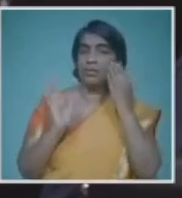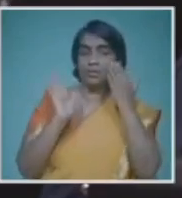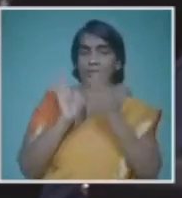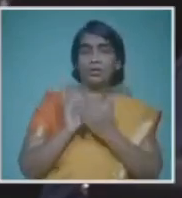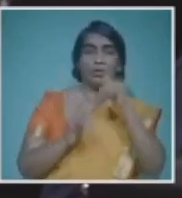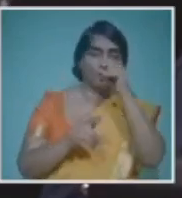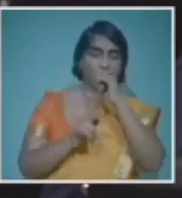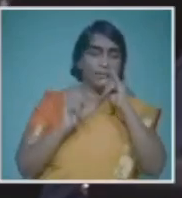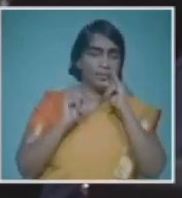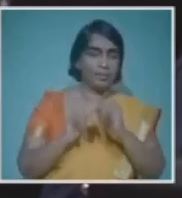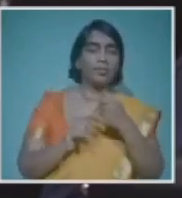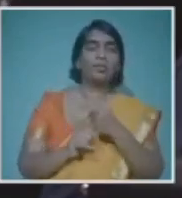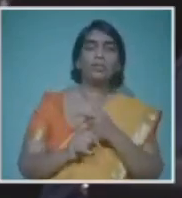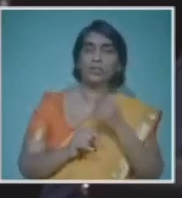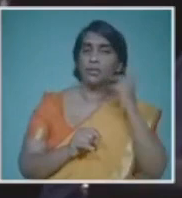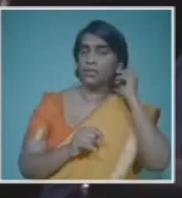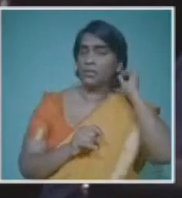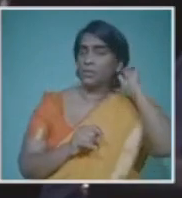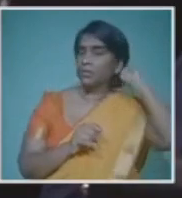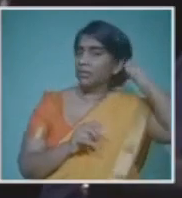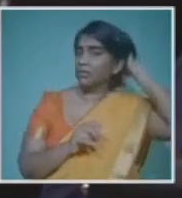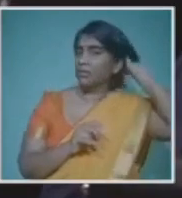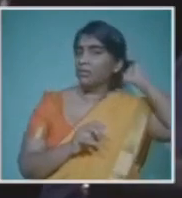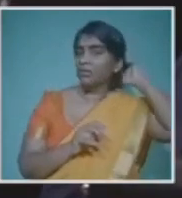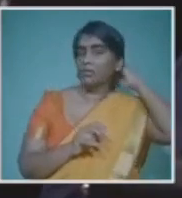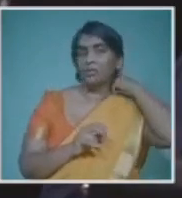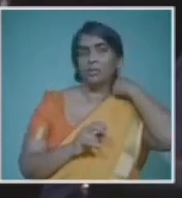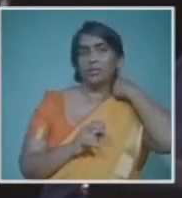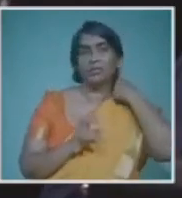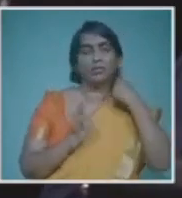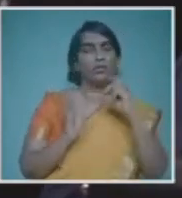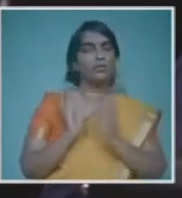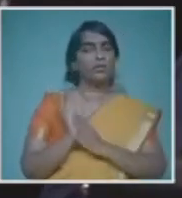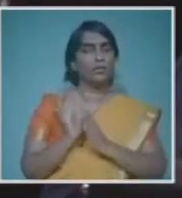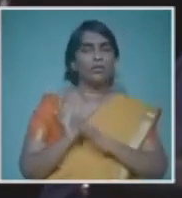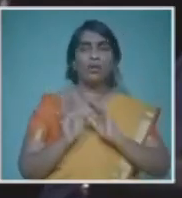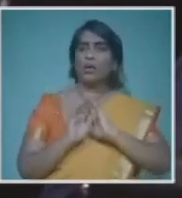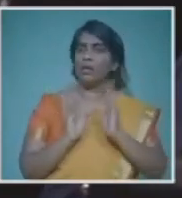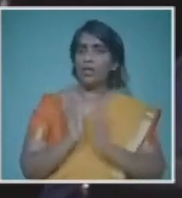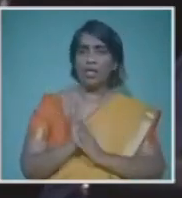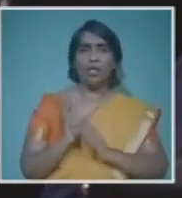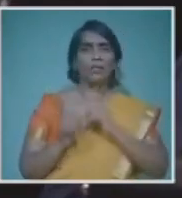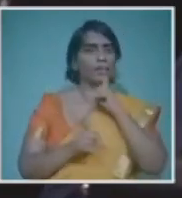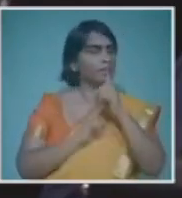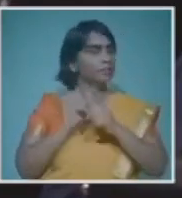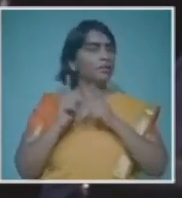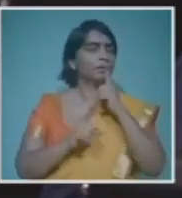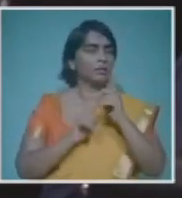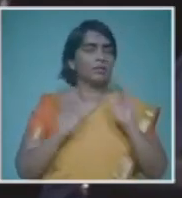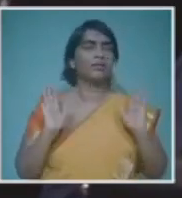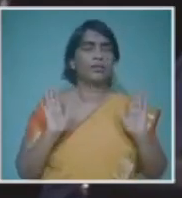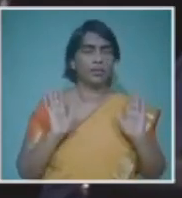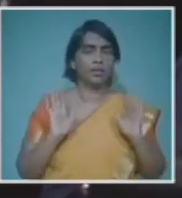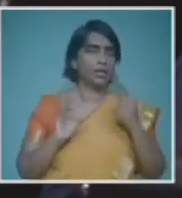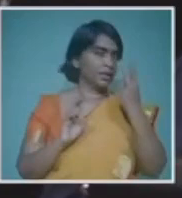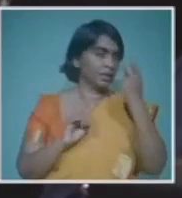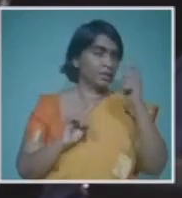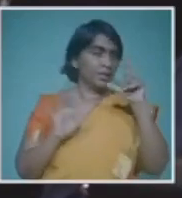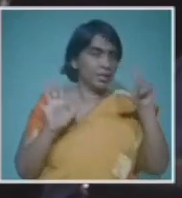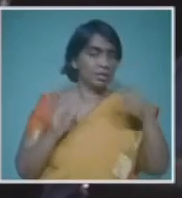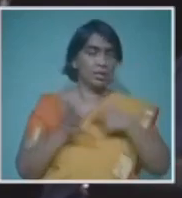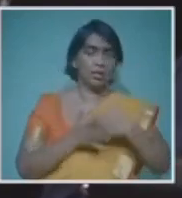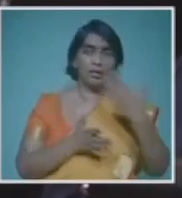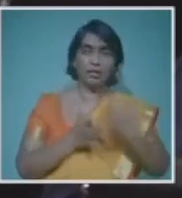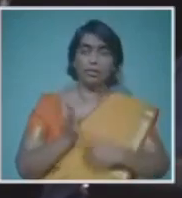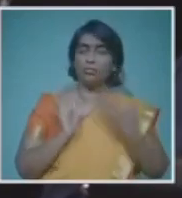නොයෙකුත් වංචාවල් නැහැ කියලා මේ කාර්ක සභාවල් වලින් හැබැයි මේ හැමදාම කියනවා 2007 මම